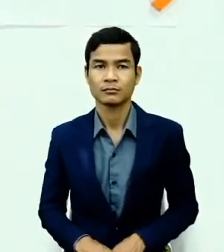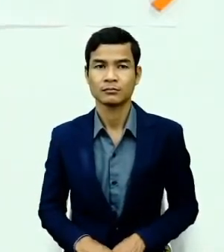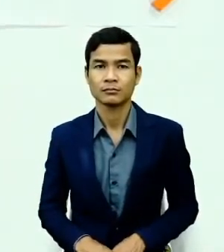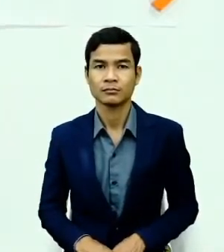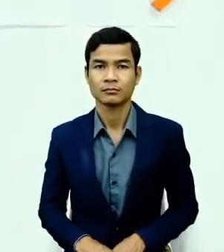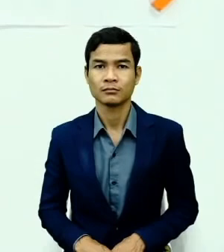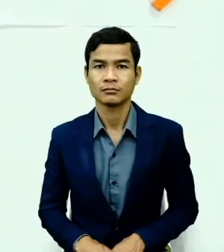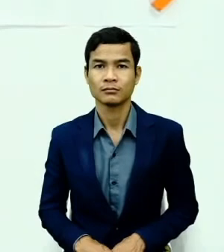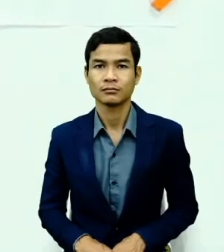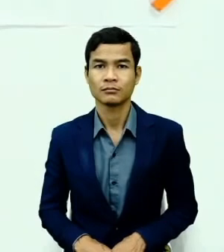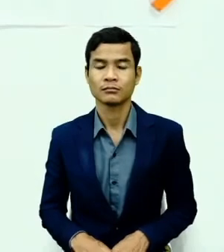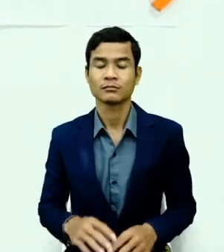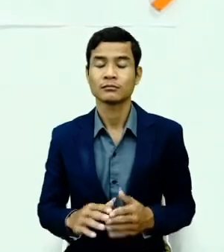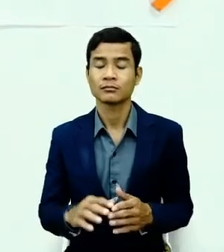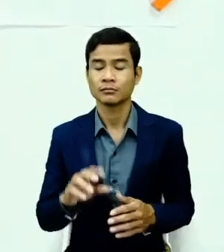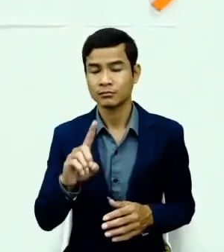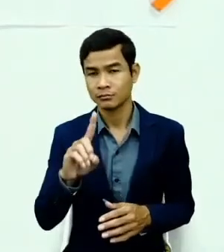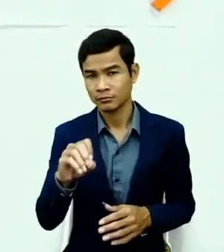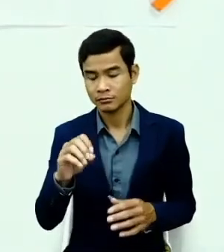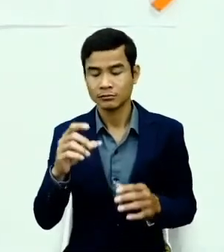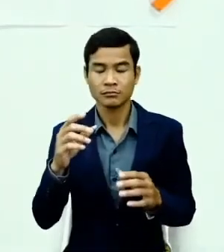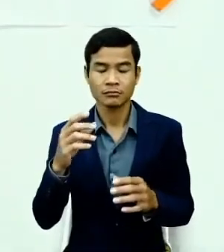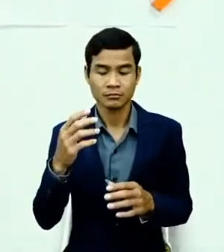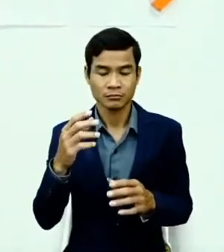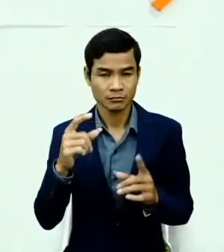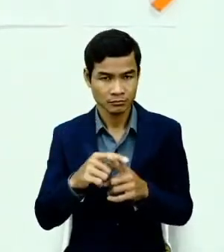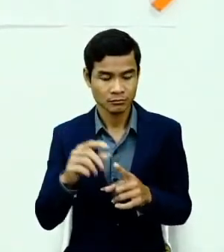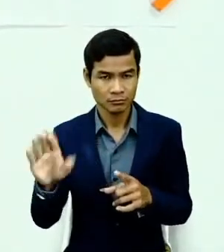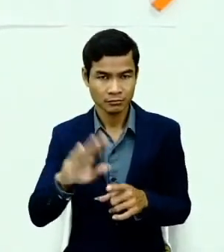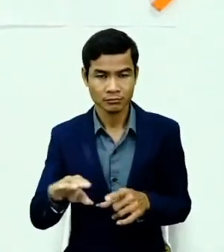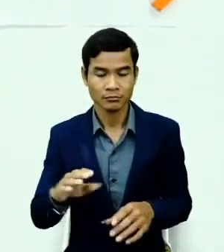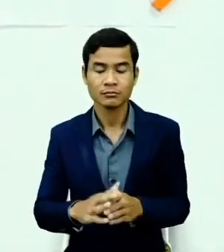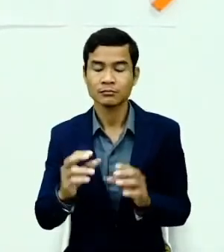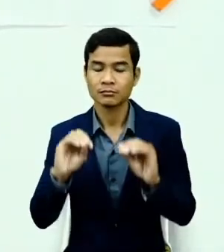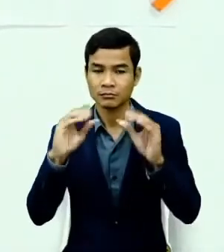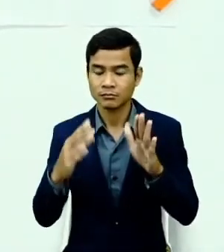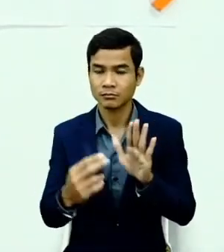ចាកូនសរសេរ10ពាក្យដែលអ្នកគ្រូបានបង្ហាញនេះ